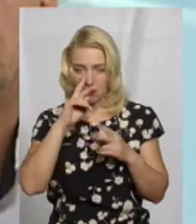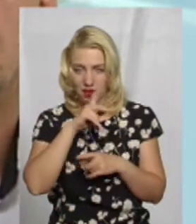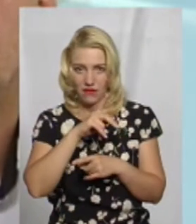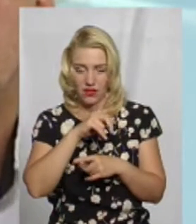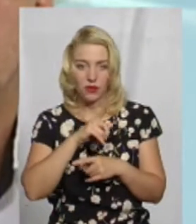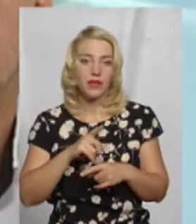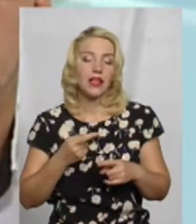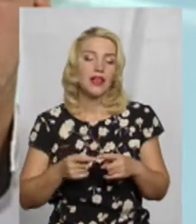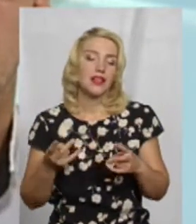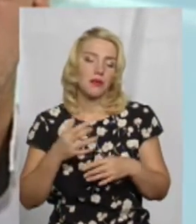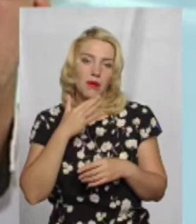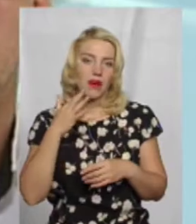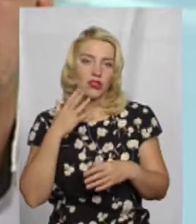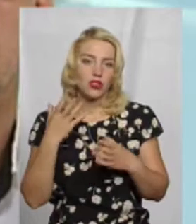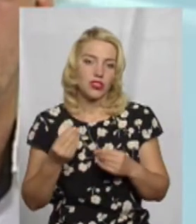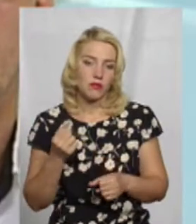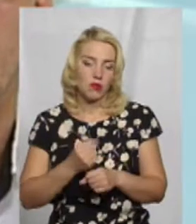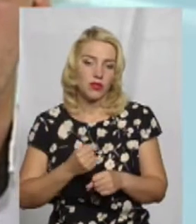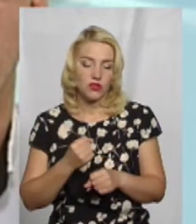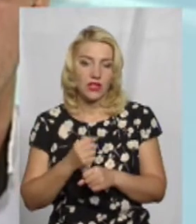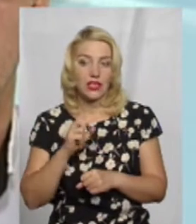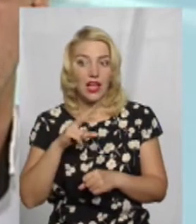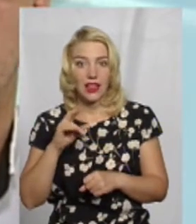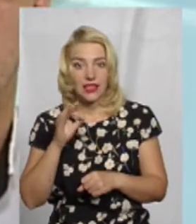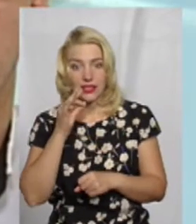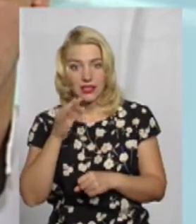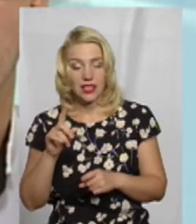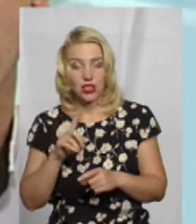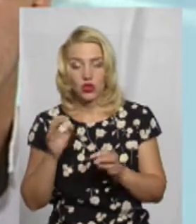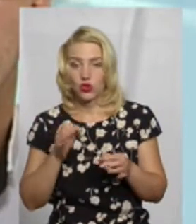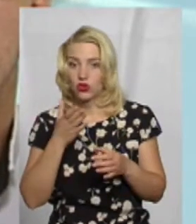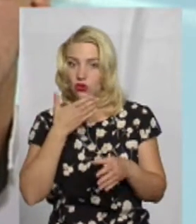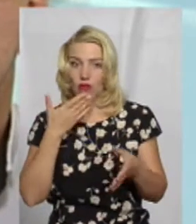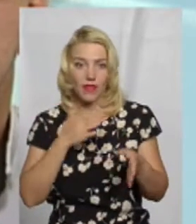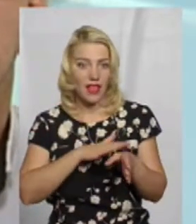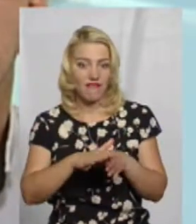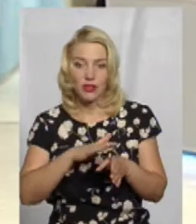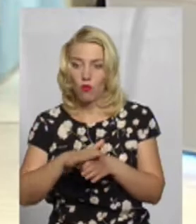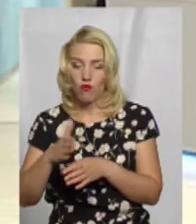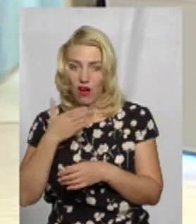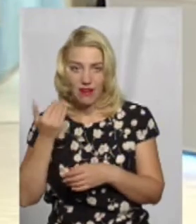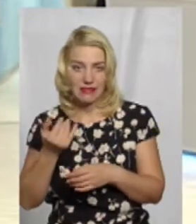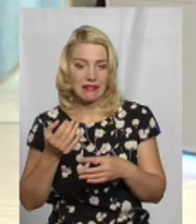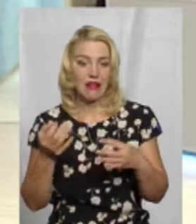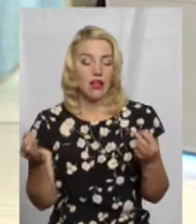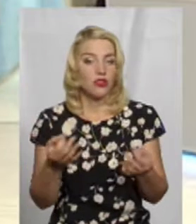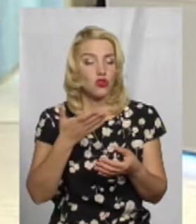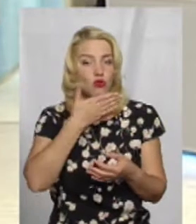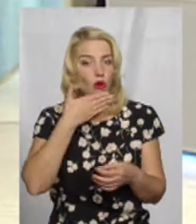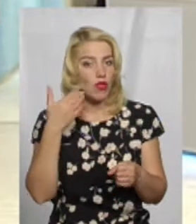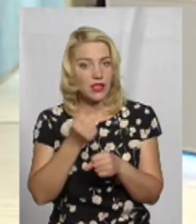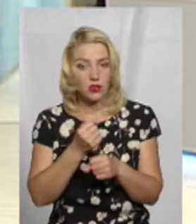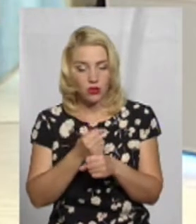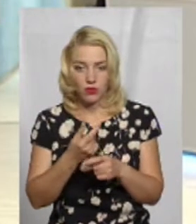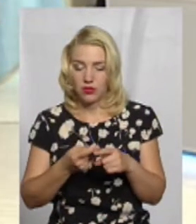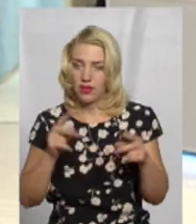неправильно. Треба ще багато працювати. Але сказати, що нічого не відбувається і нічого не зроблено, також було би